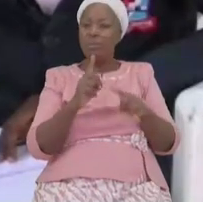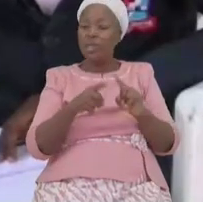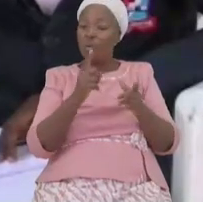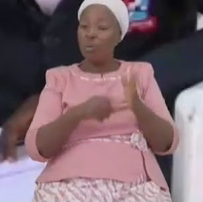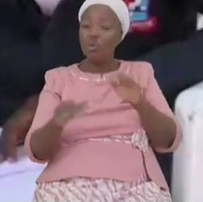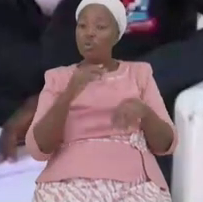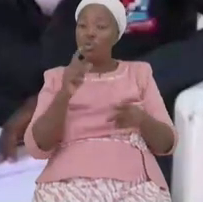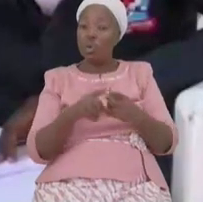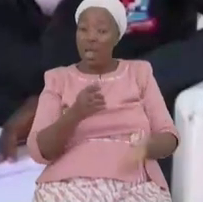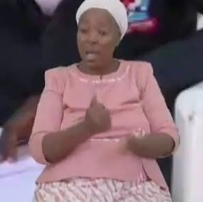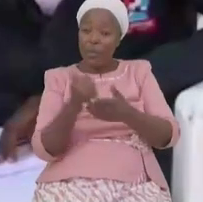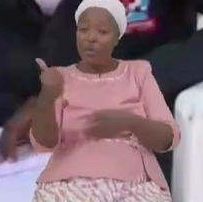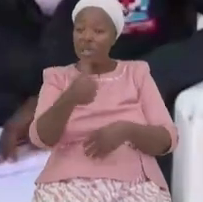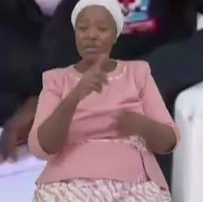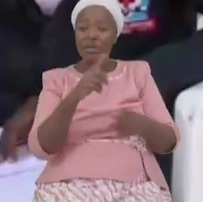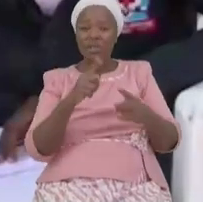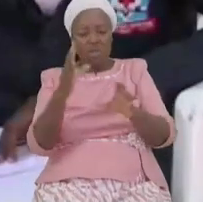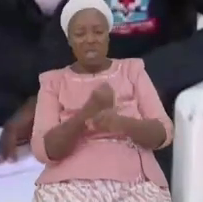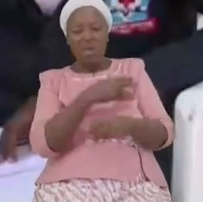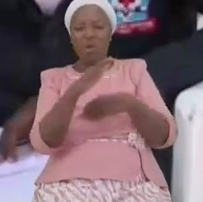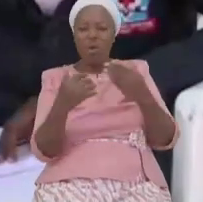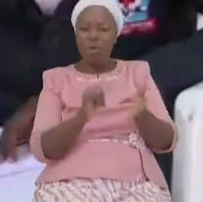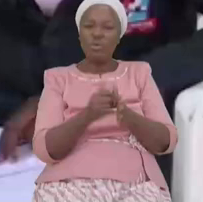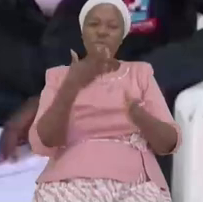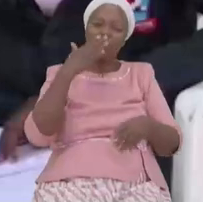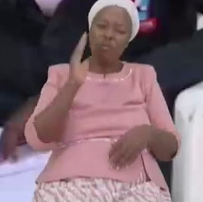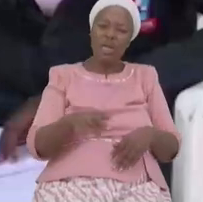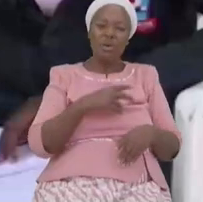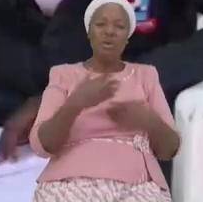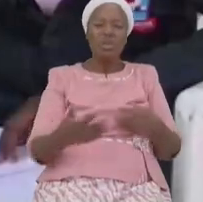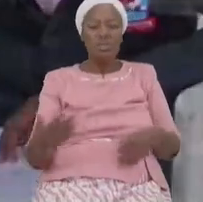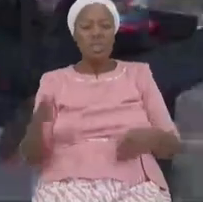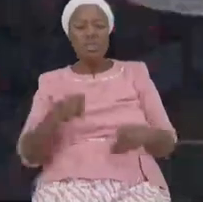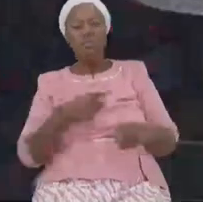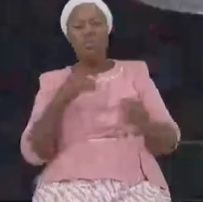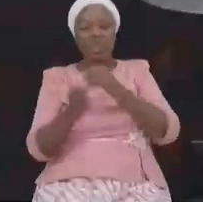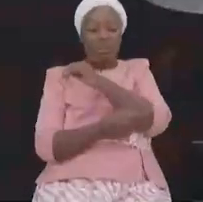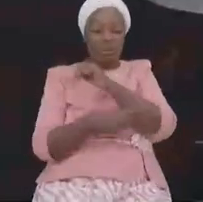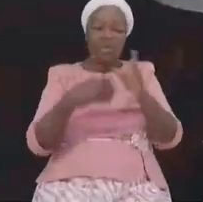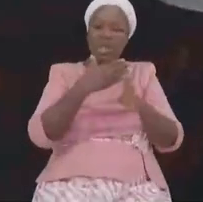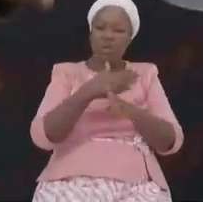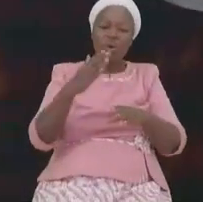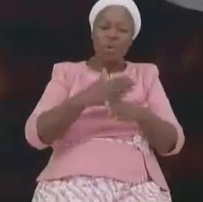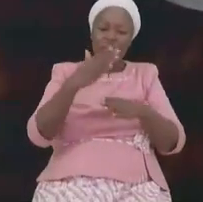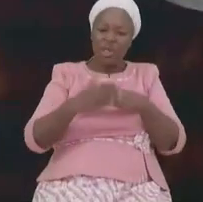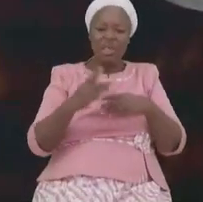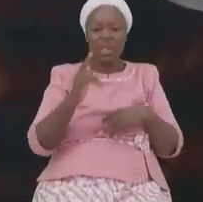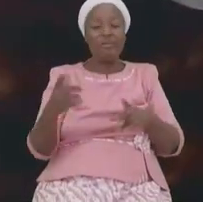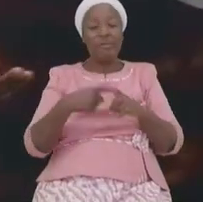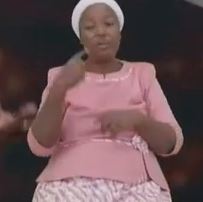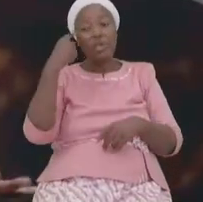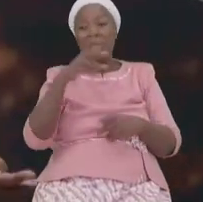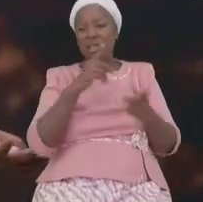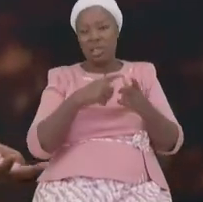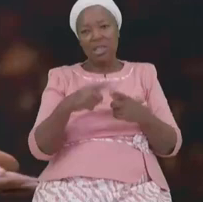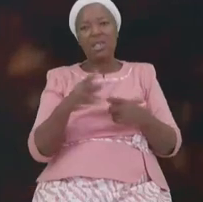le sucre et ôte l'objet de la tentation loin de toi, totalement et complètement. Alors ce sera facile